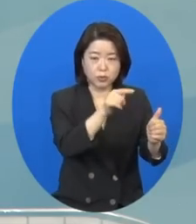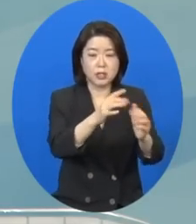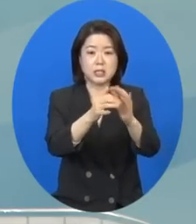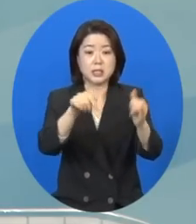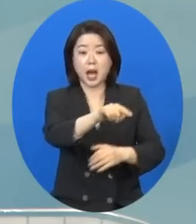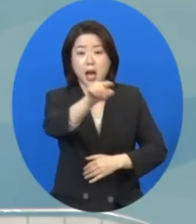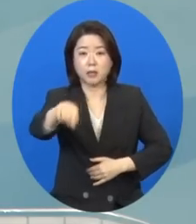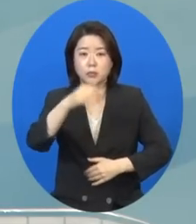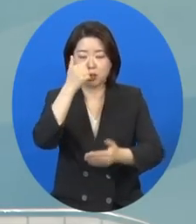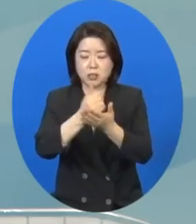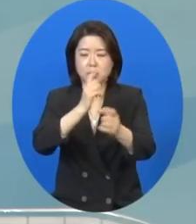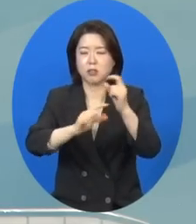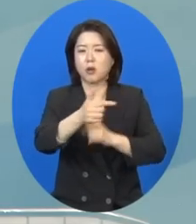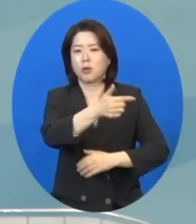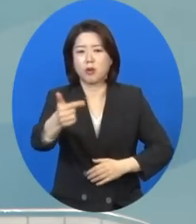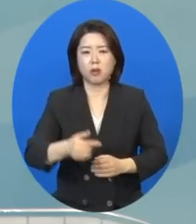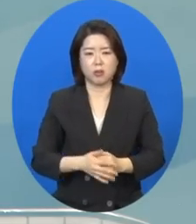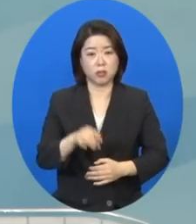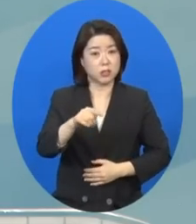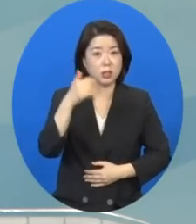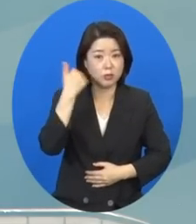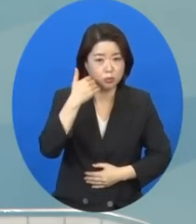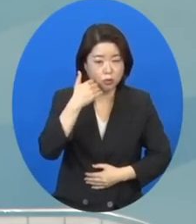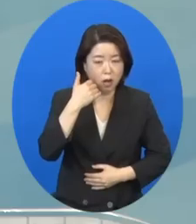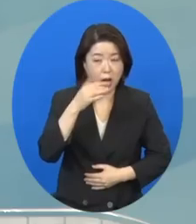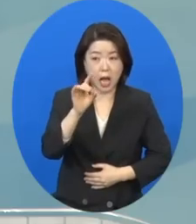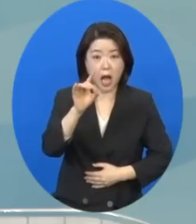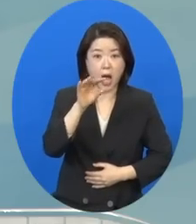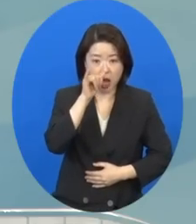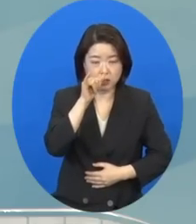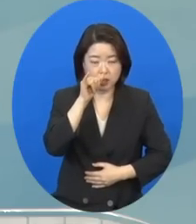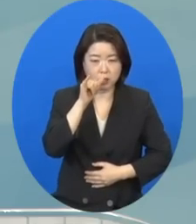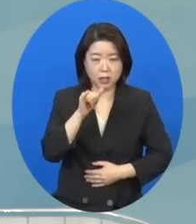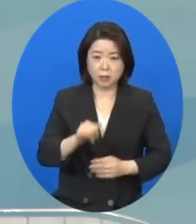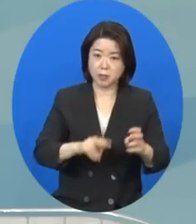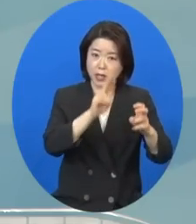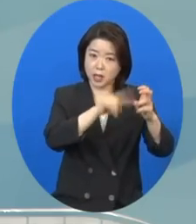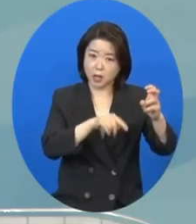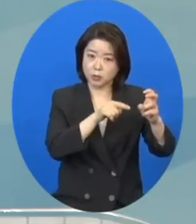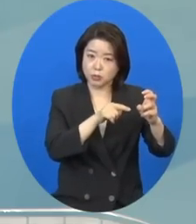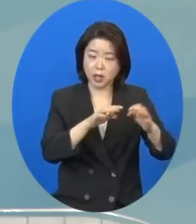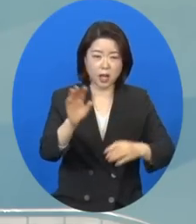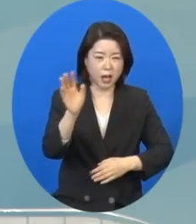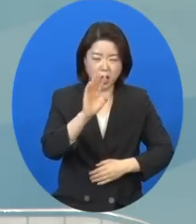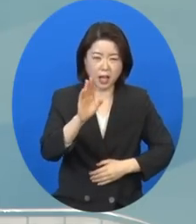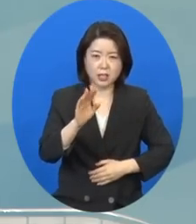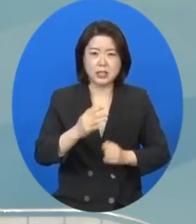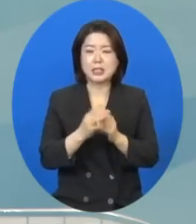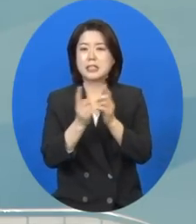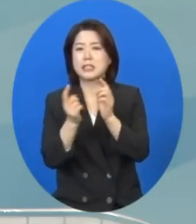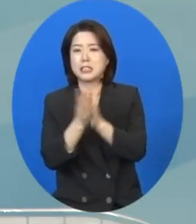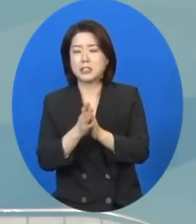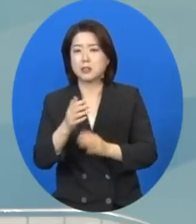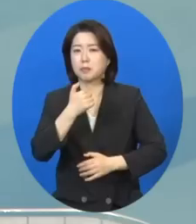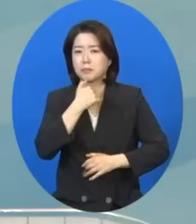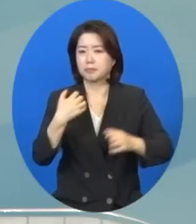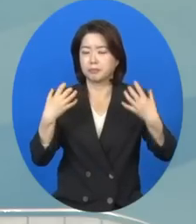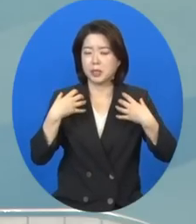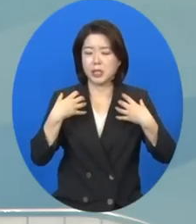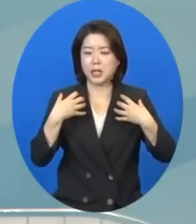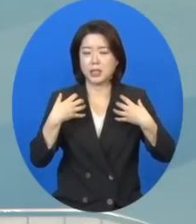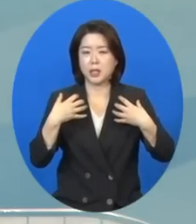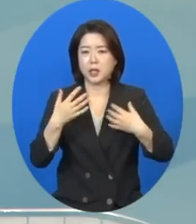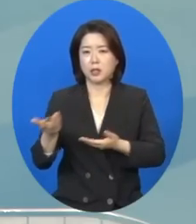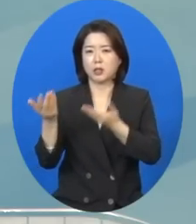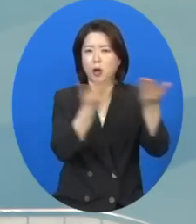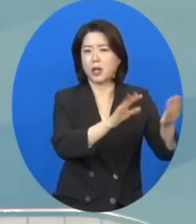할 것이요 과연이 사람은 누굴까요 단수로 되어 있습니다 다른 유달까요 그러나 가룟 유다는 직접 빌라도에게 예수님을 넘겨준